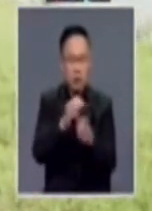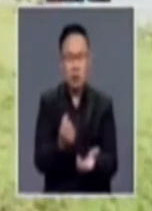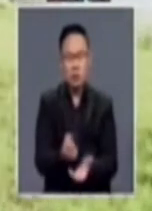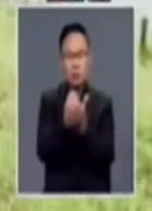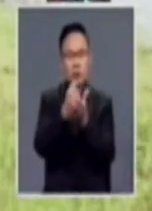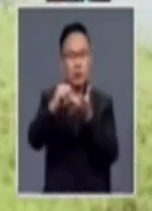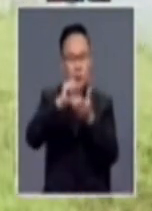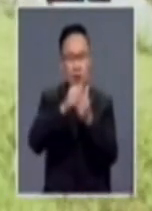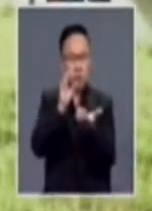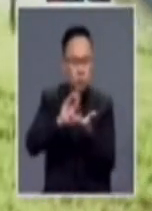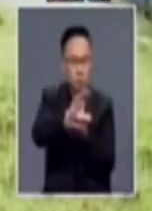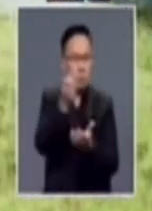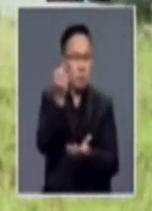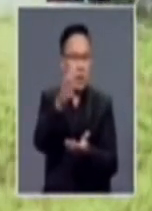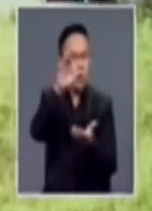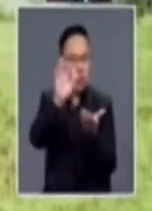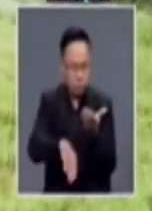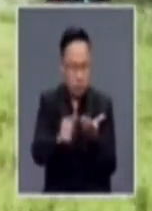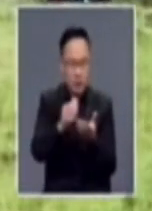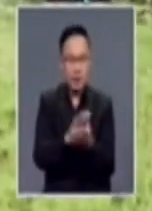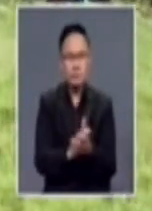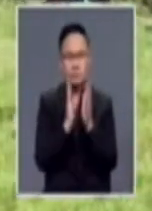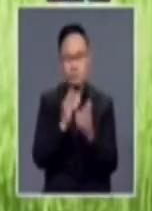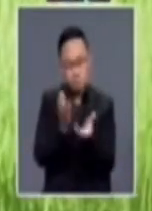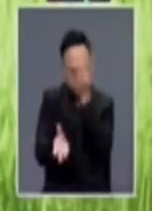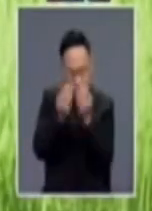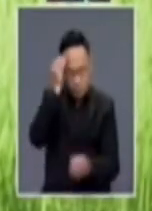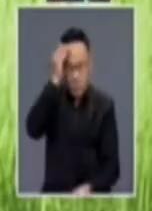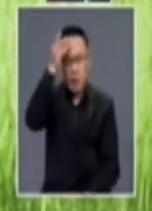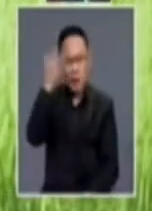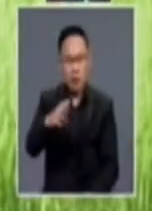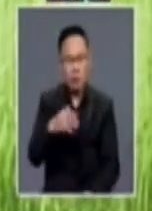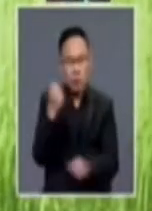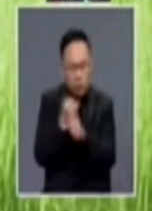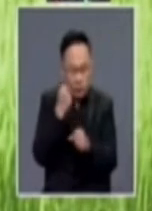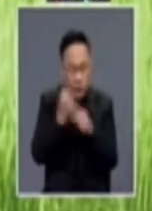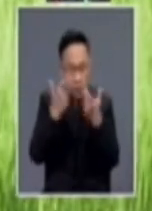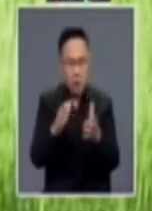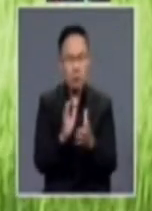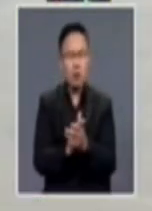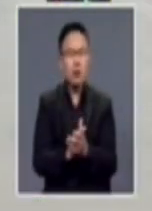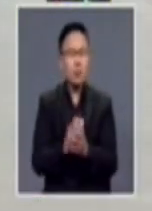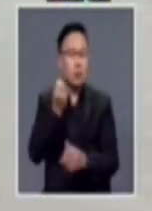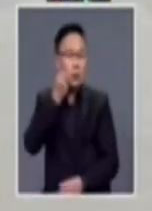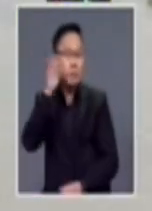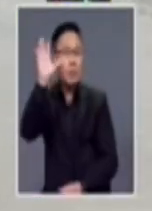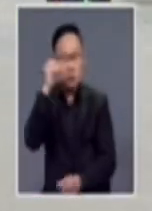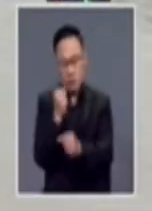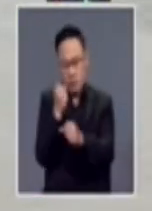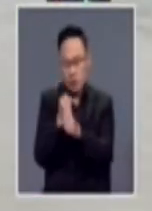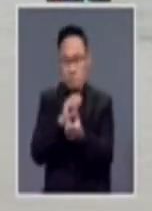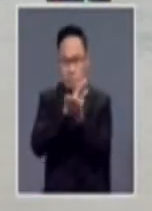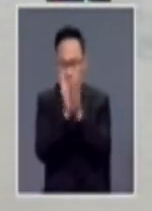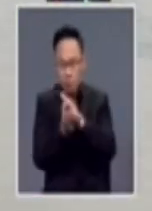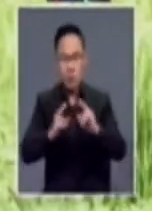การผลิตของเกษตรกรโดยเกษตรกรที่ได้เรียนจากโรงเรียนชาวนาแห่งนี้ต่างได้นำความรู้ไปใช้ในแปลงนาตนเอง